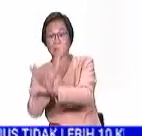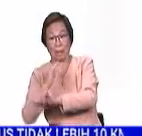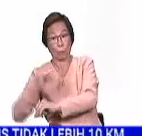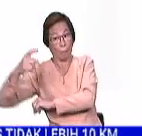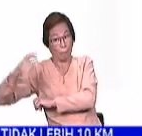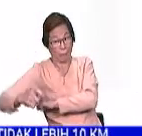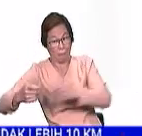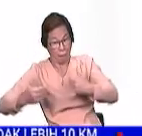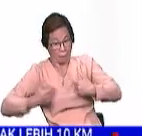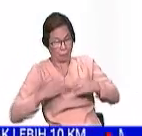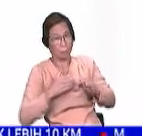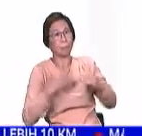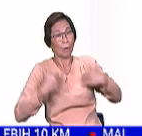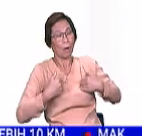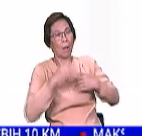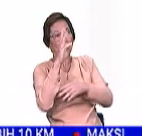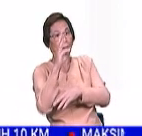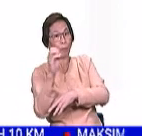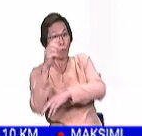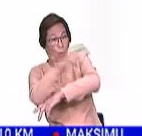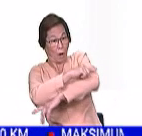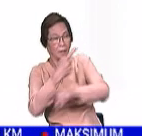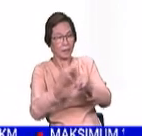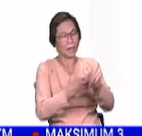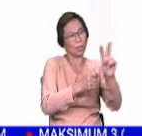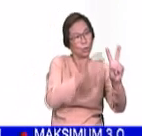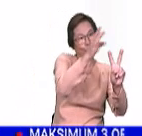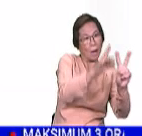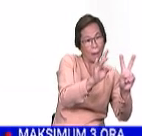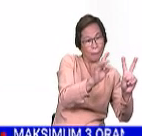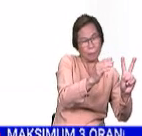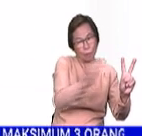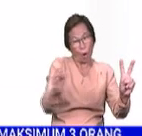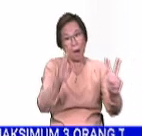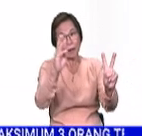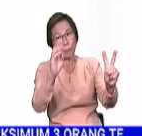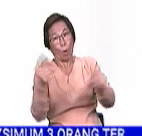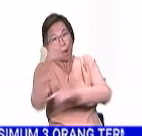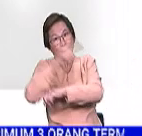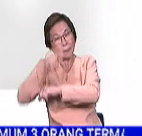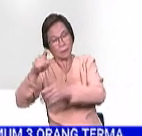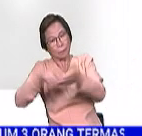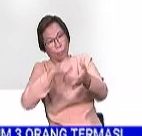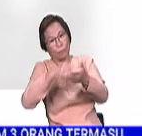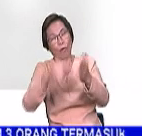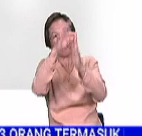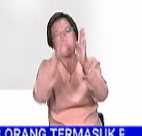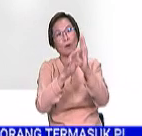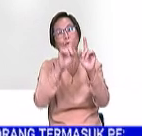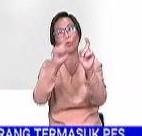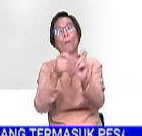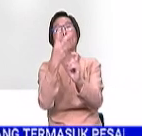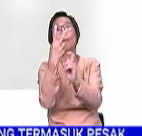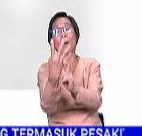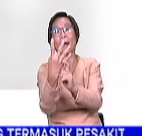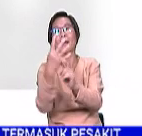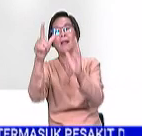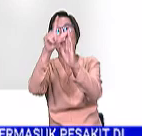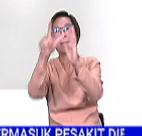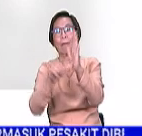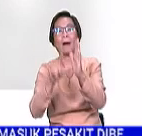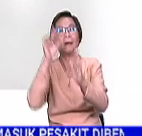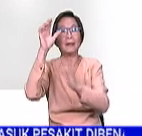dikehendaki diadakan dalam 60 hari dari Duo Ghost mengikut Pa turunkan empat perkara 21 pelembagaan